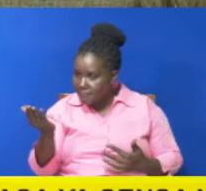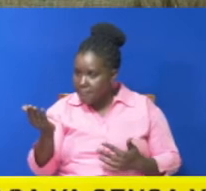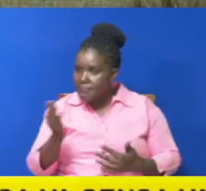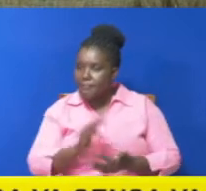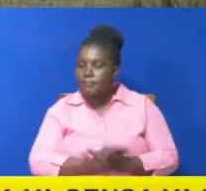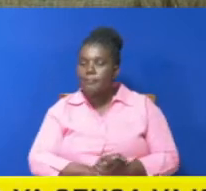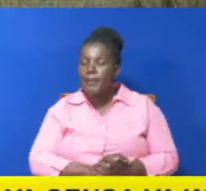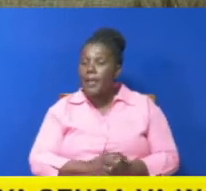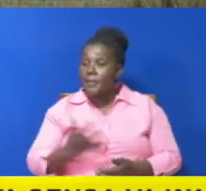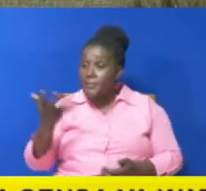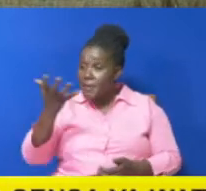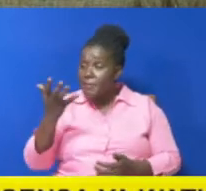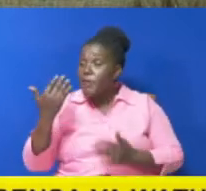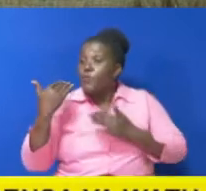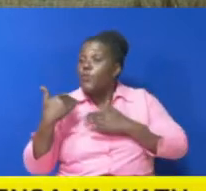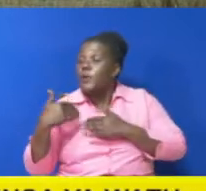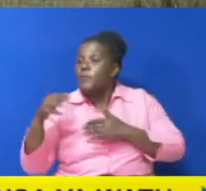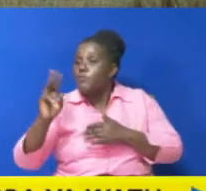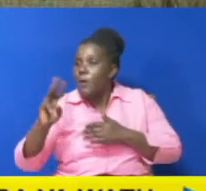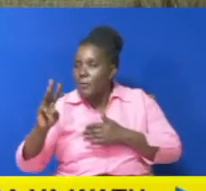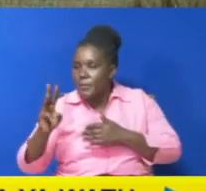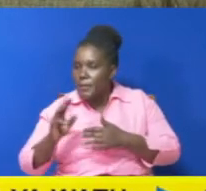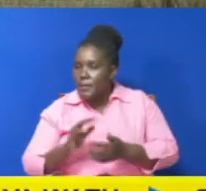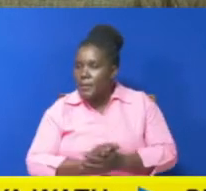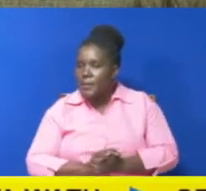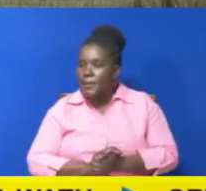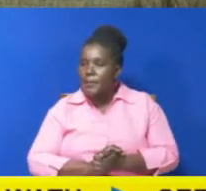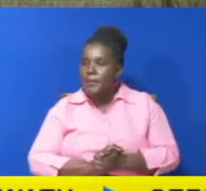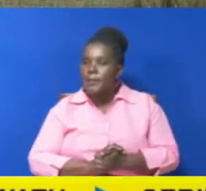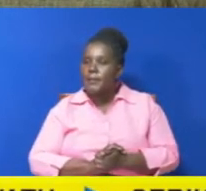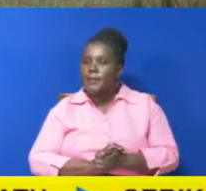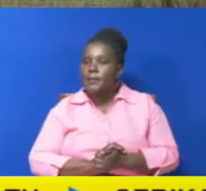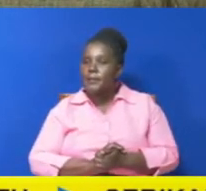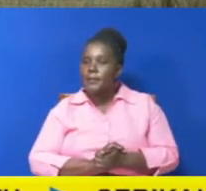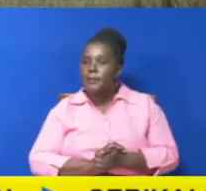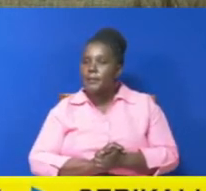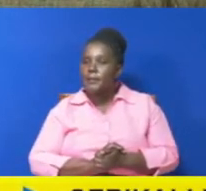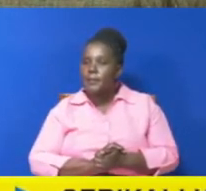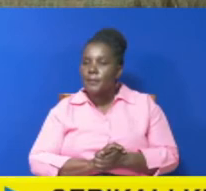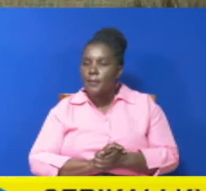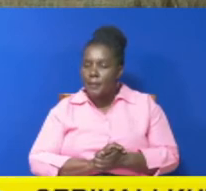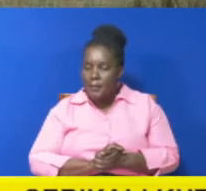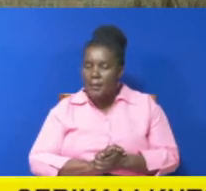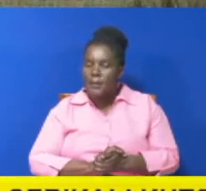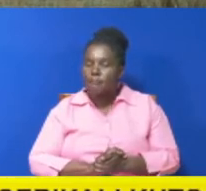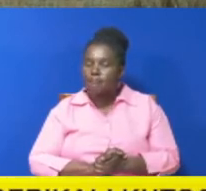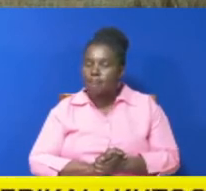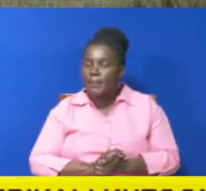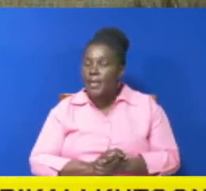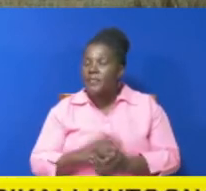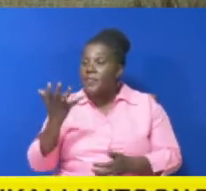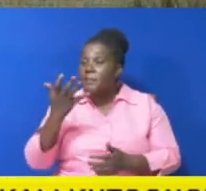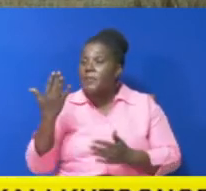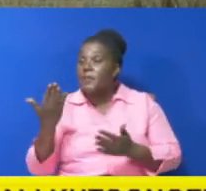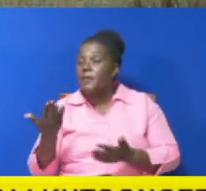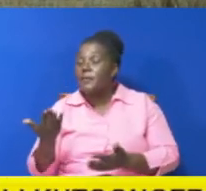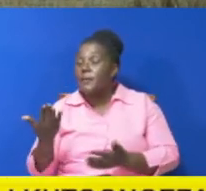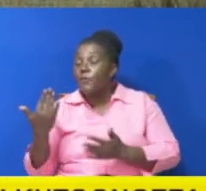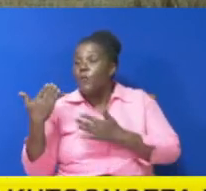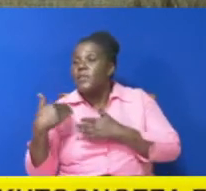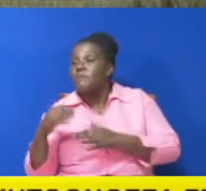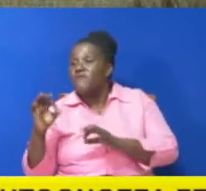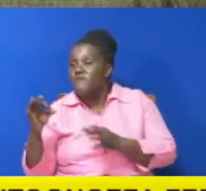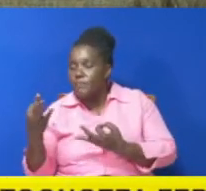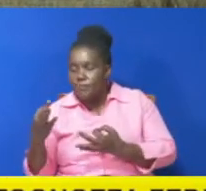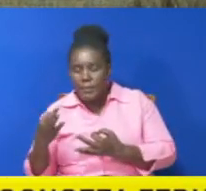sio kupaza sauti kwa yani bila mpangilio maalum. Unapaza sauti, unaweza kumwambia au mkachukua hatua, kwa sababu kuna